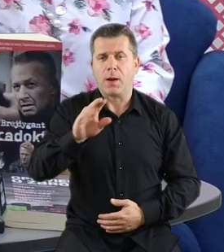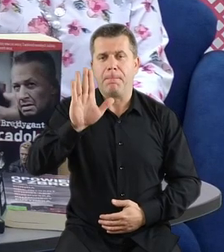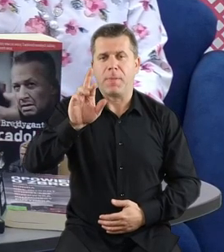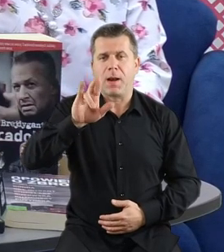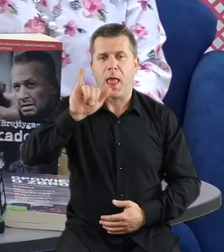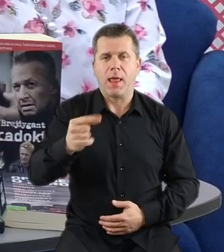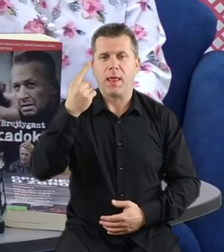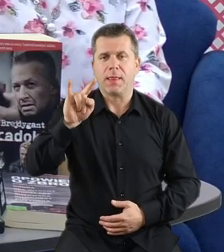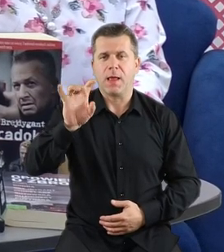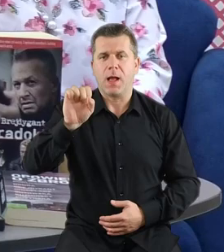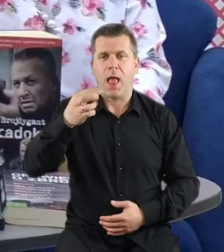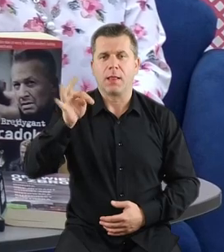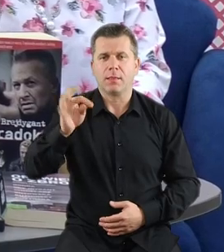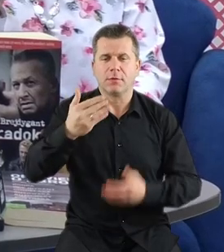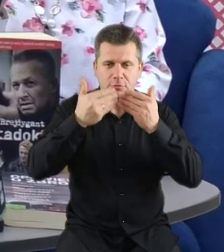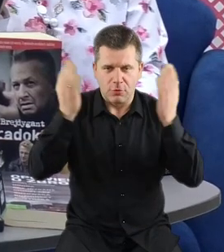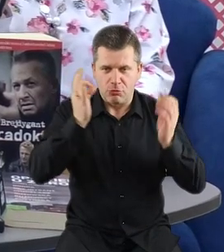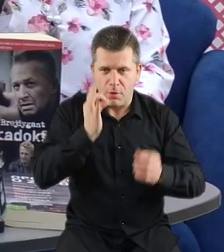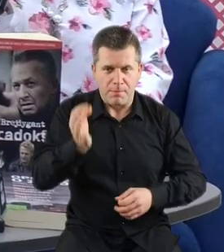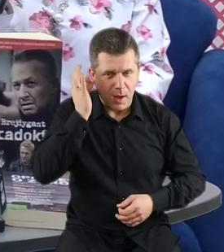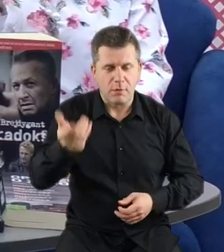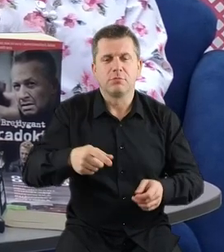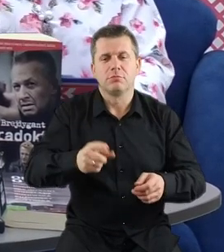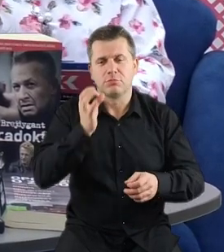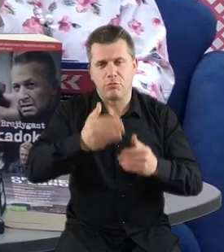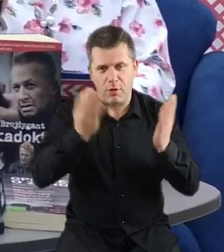Dzień dobry. Dzień dobry pani, dzień dobry państwu i państwu.